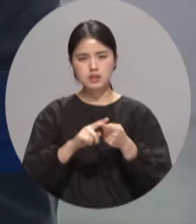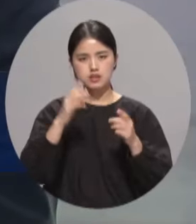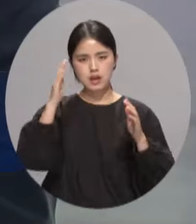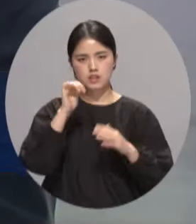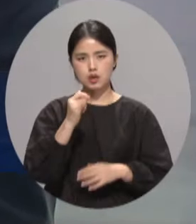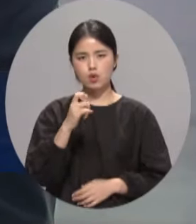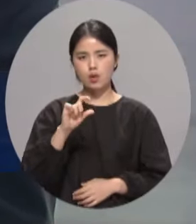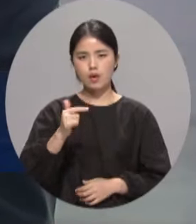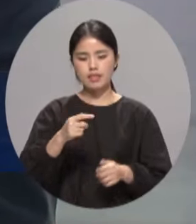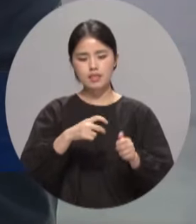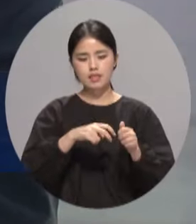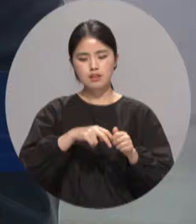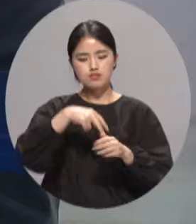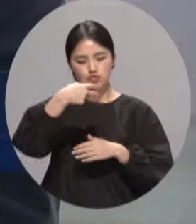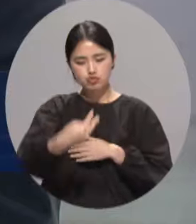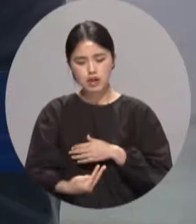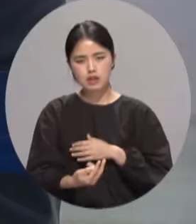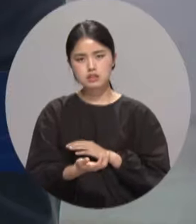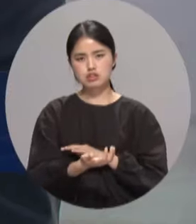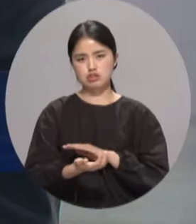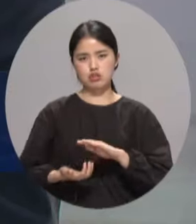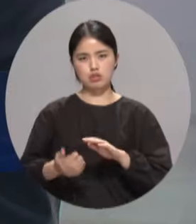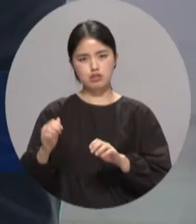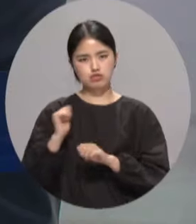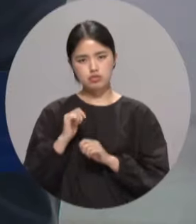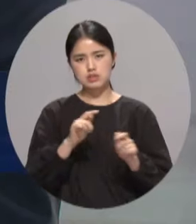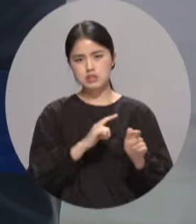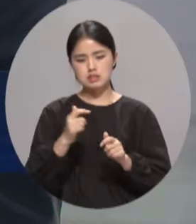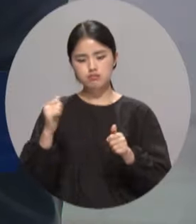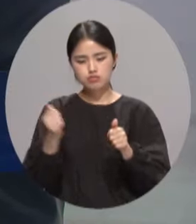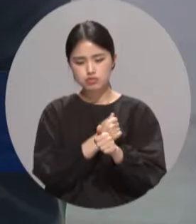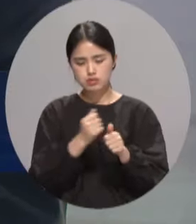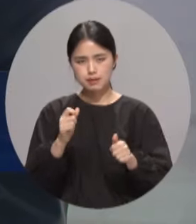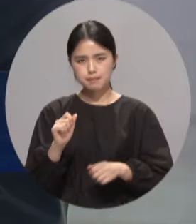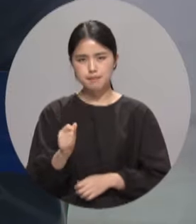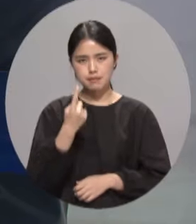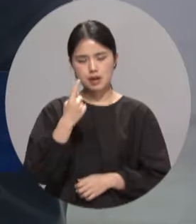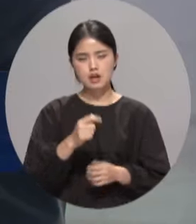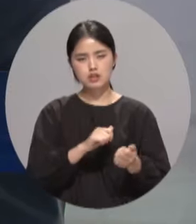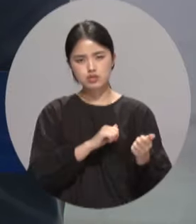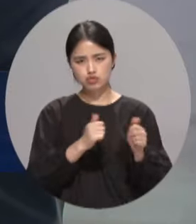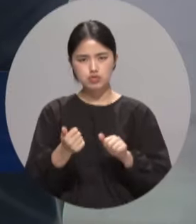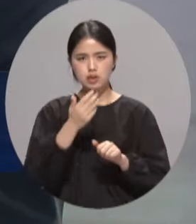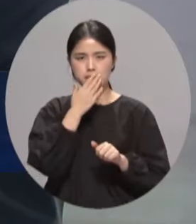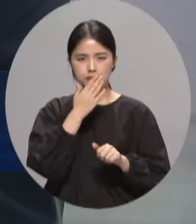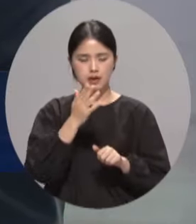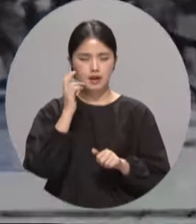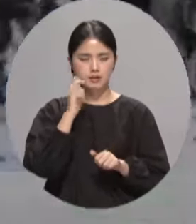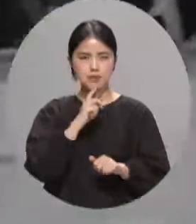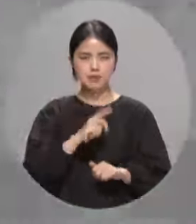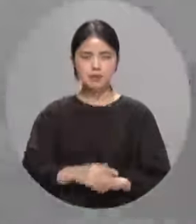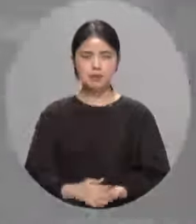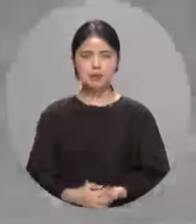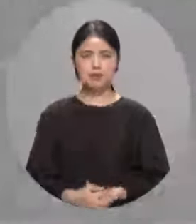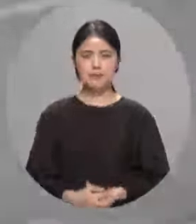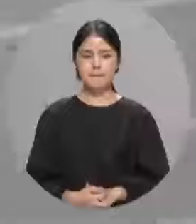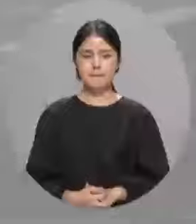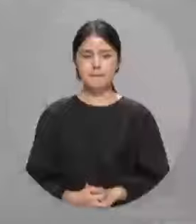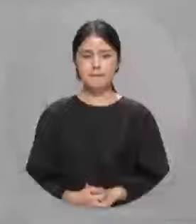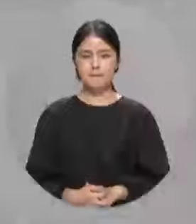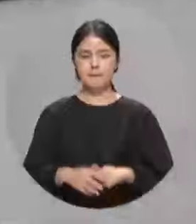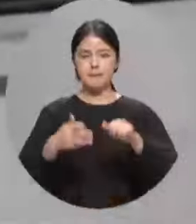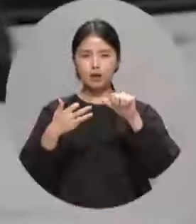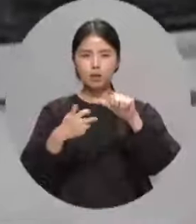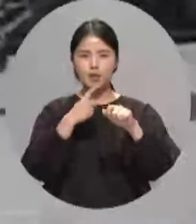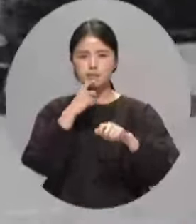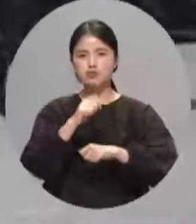학생회관 추락 이전에 이 군인들의 구타에 의해서 사망 가능성이 훨씬 높다.